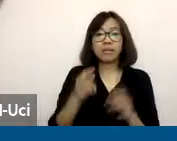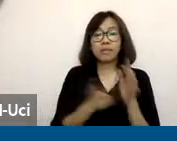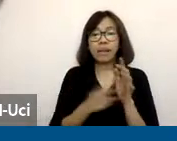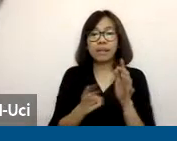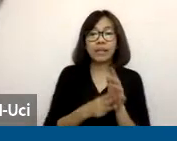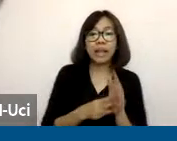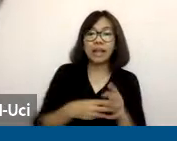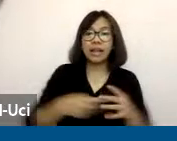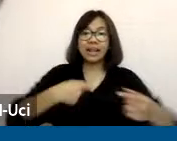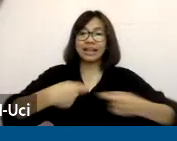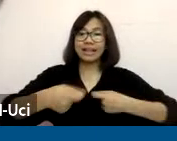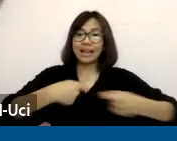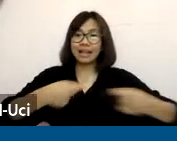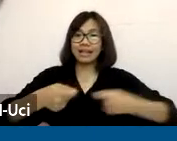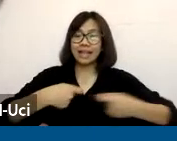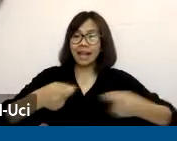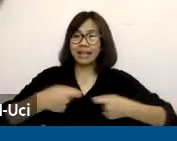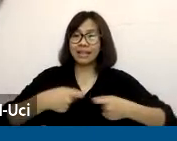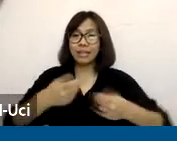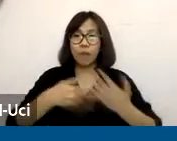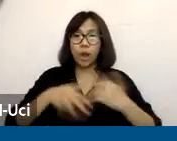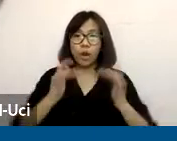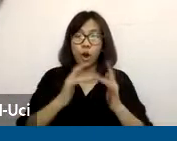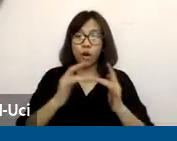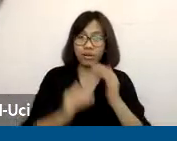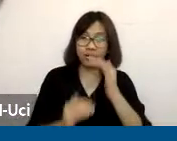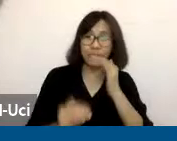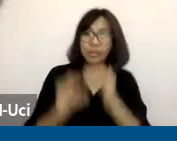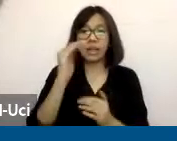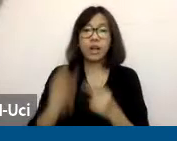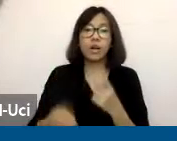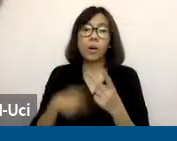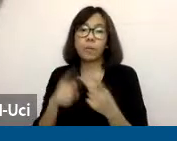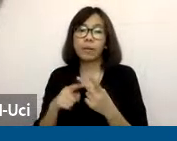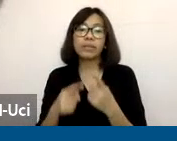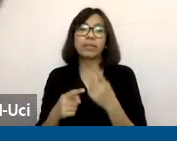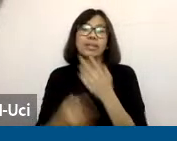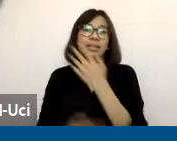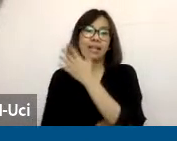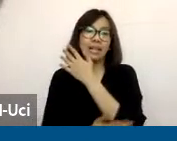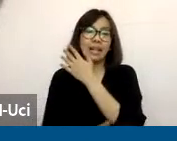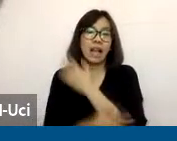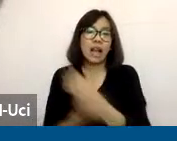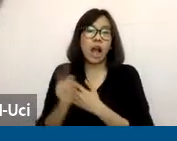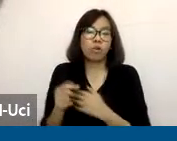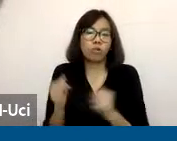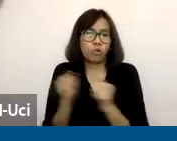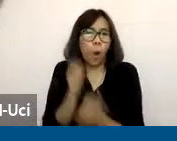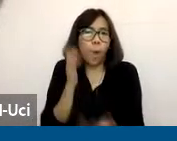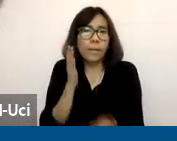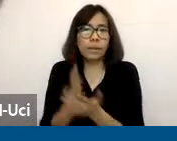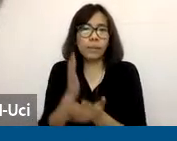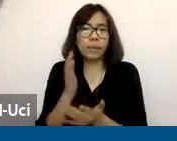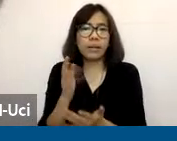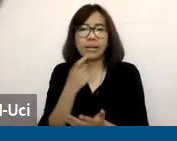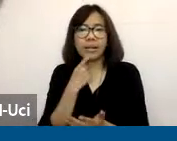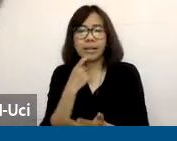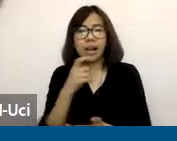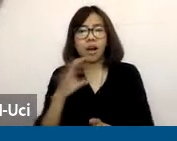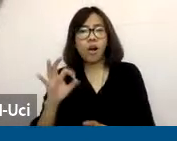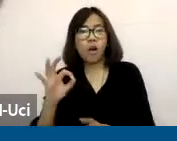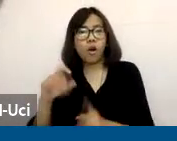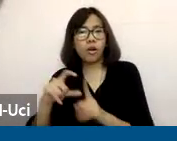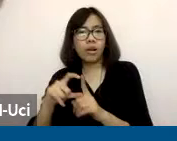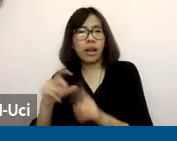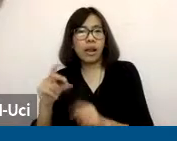kenaikan transaksi elektronik dan yang kedua adanya komitmen dari negara untuk kemudian mengembangkan nodiar lantas kami